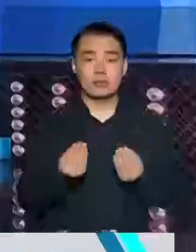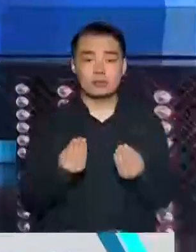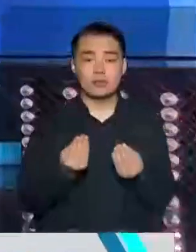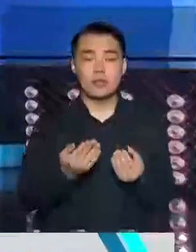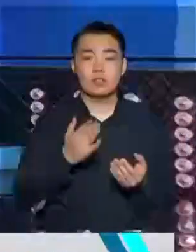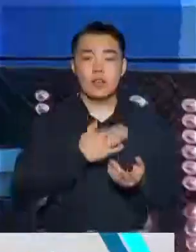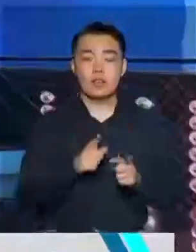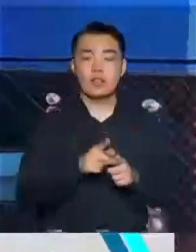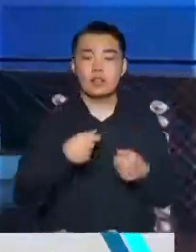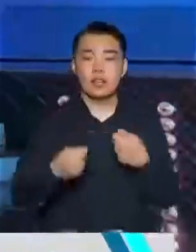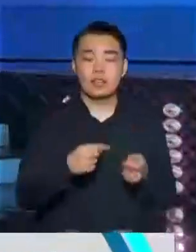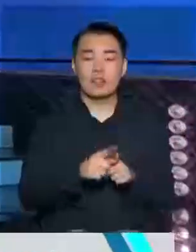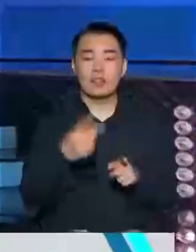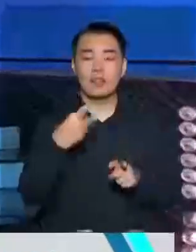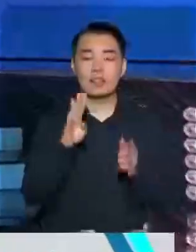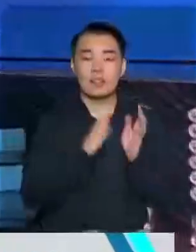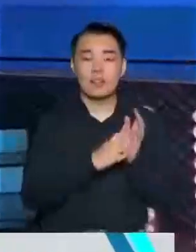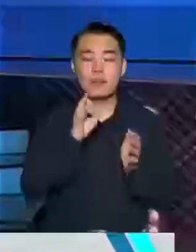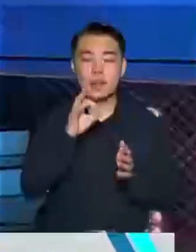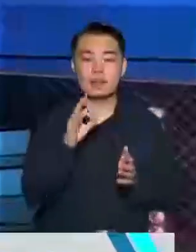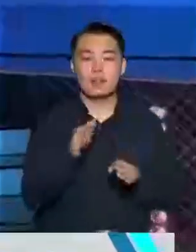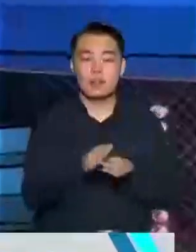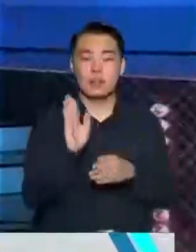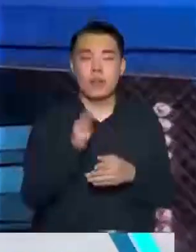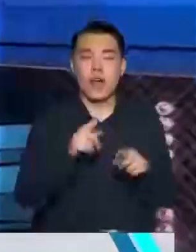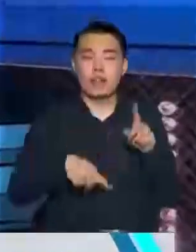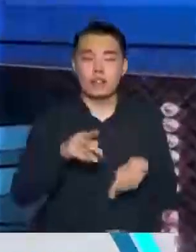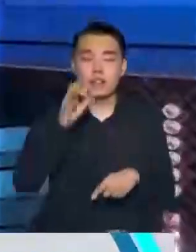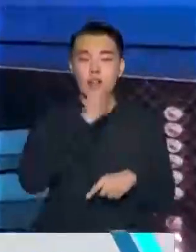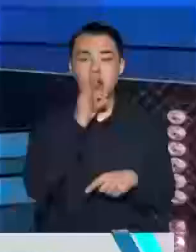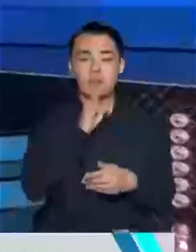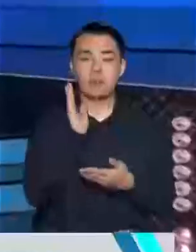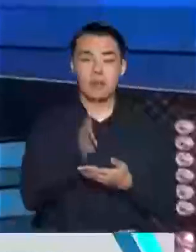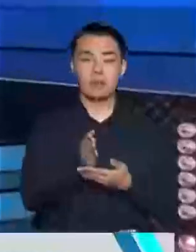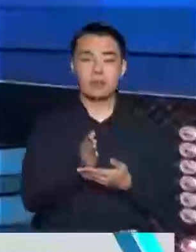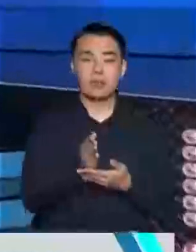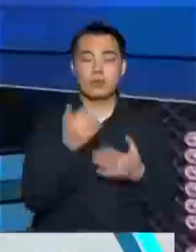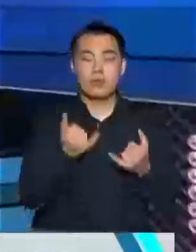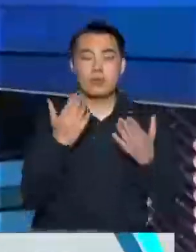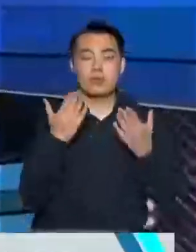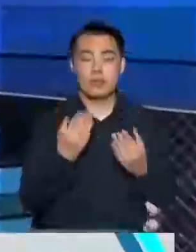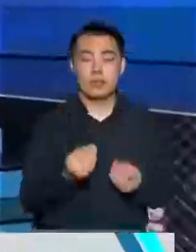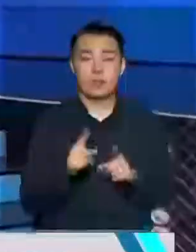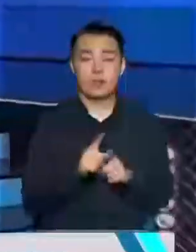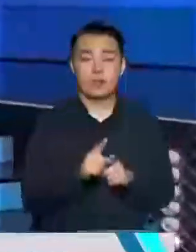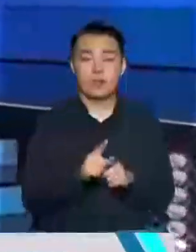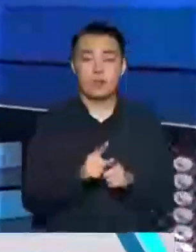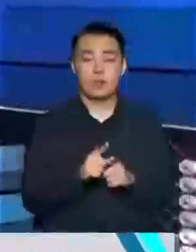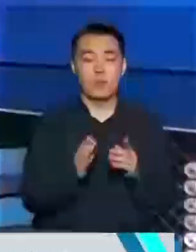день наш рынок наполнен на 29% отечественными лекарственными средствами. То есть на сегодня